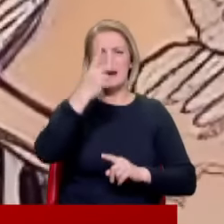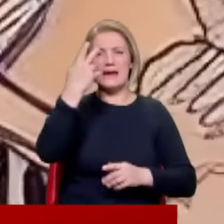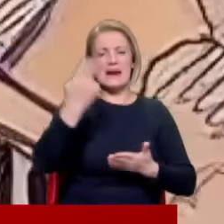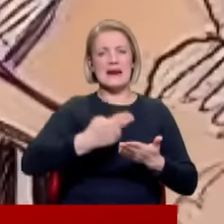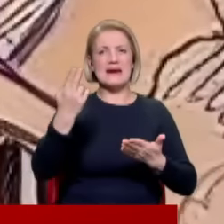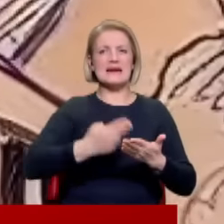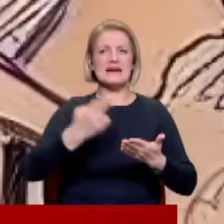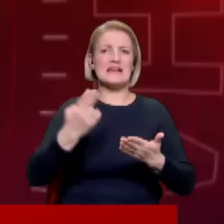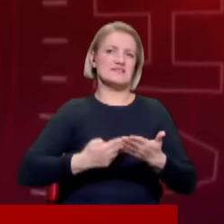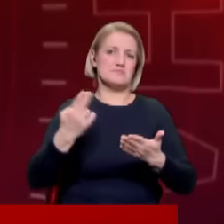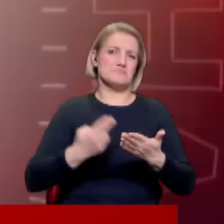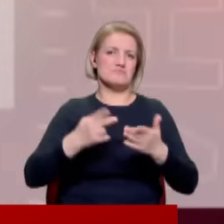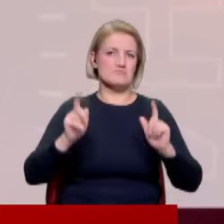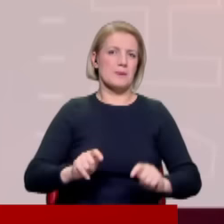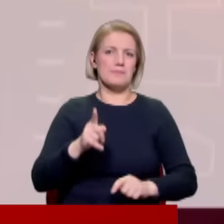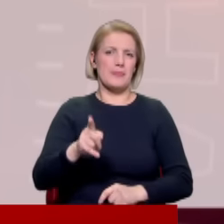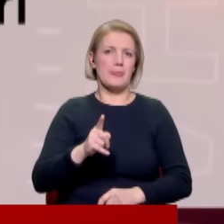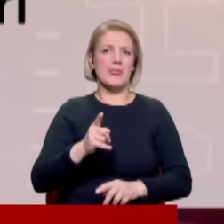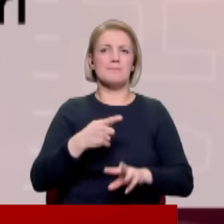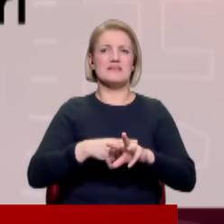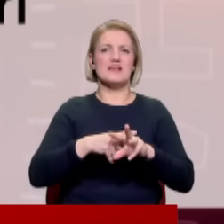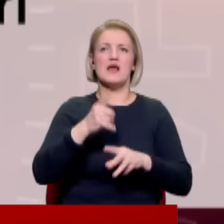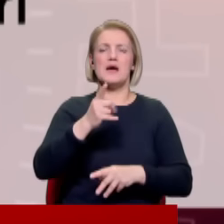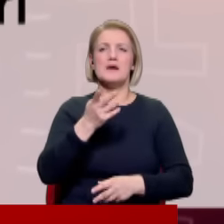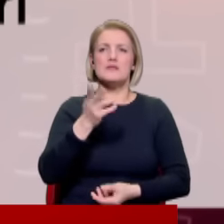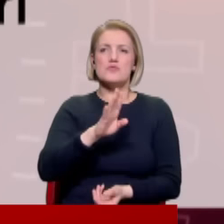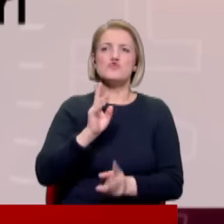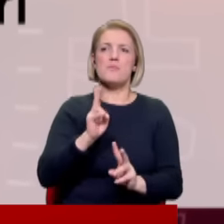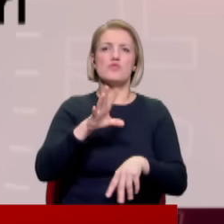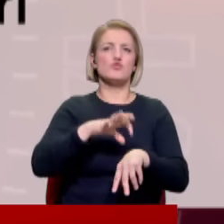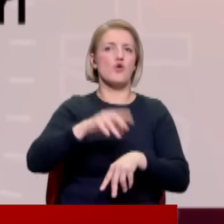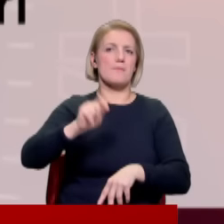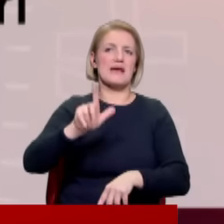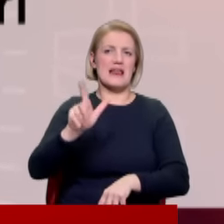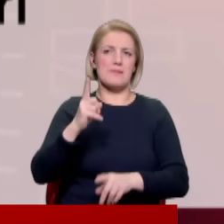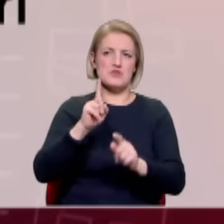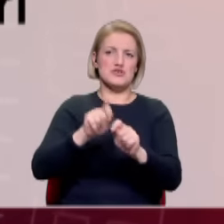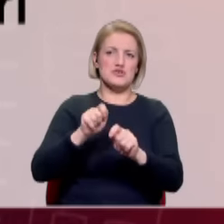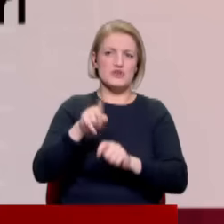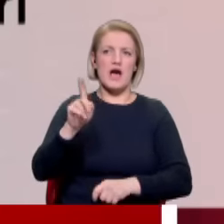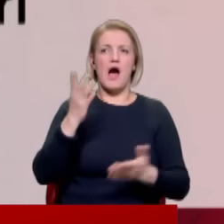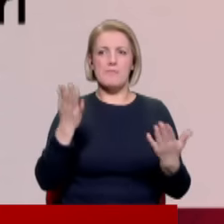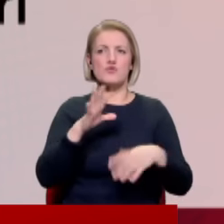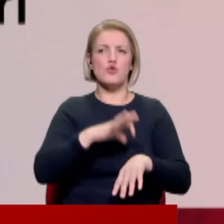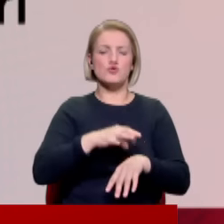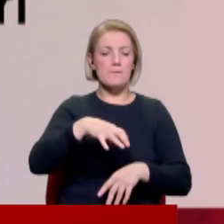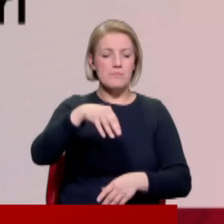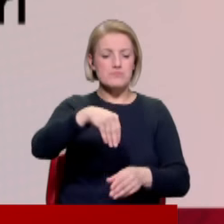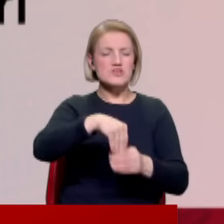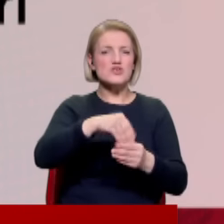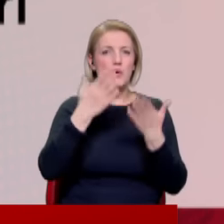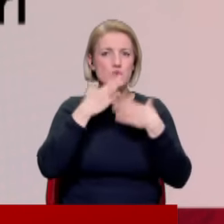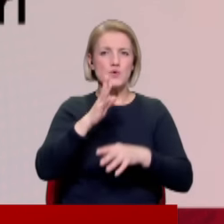duruşma salonunu resmetti. Mesela entübasyon gibi bir işlem normalde doktorun yapması gereken bir iştir. Ancak doktor birimde